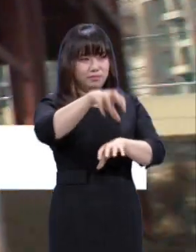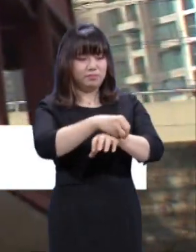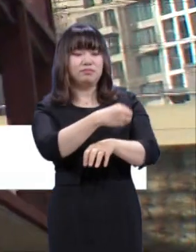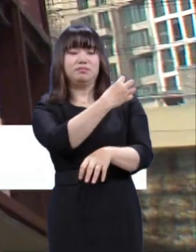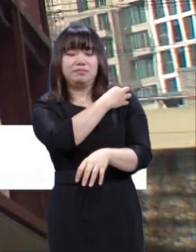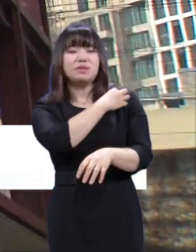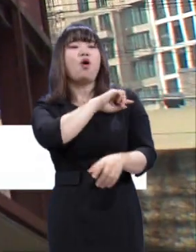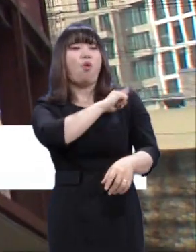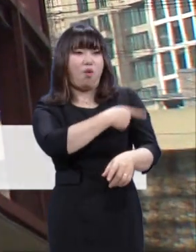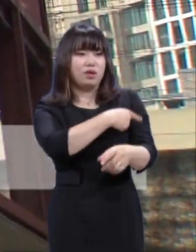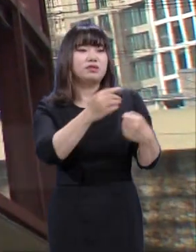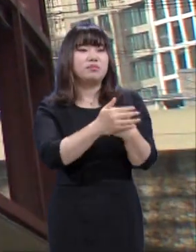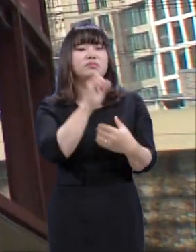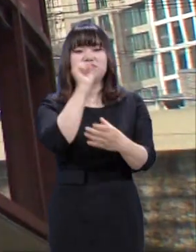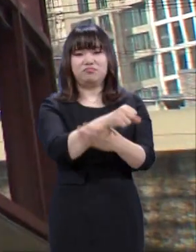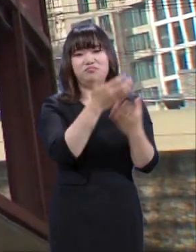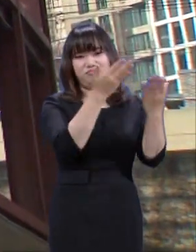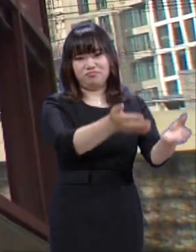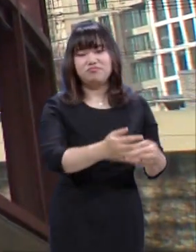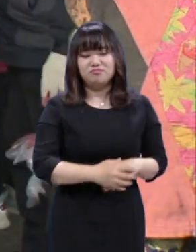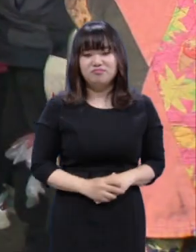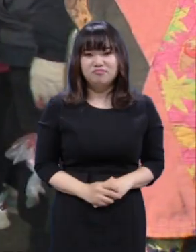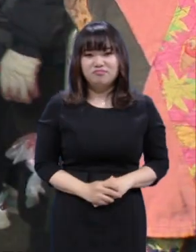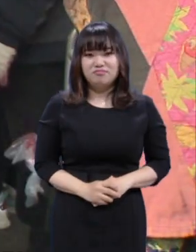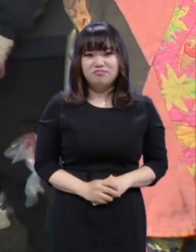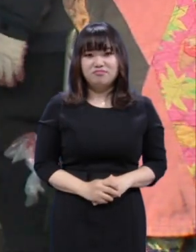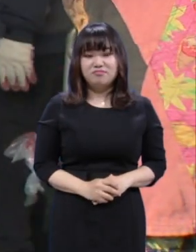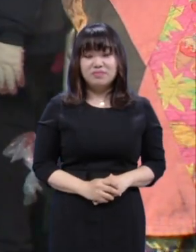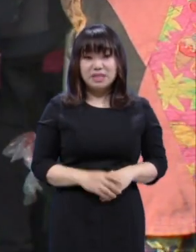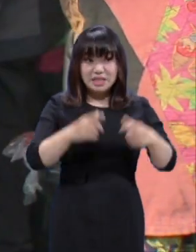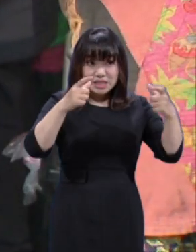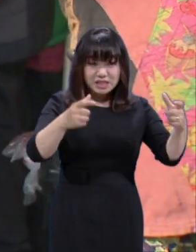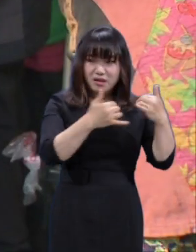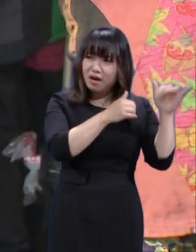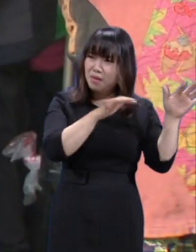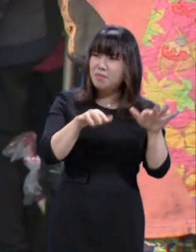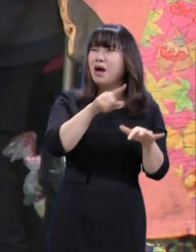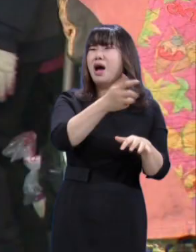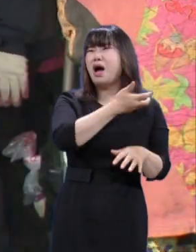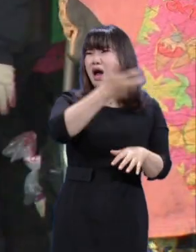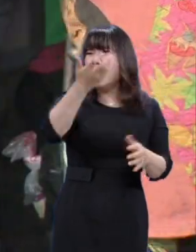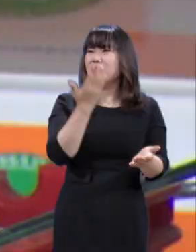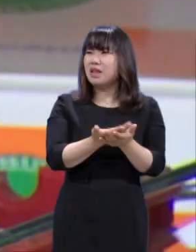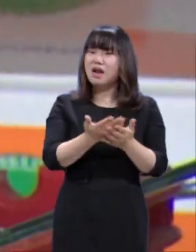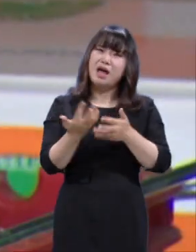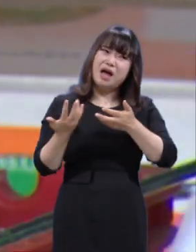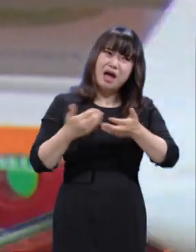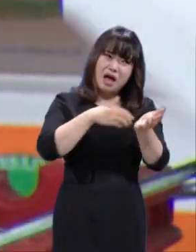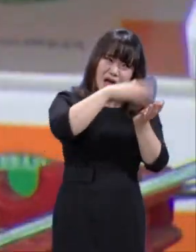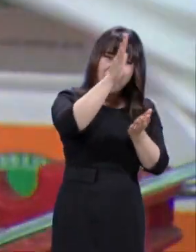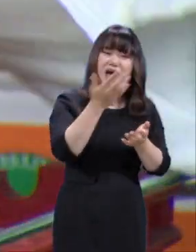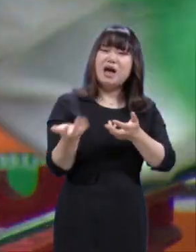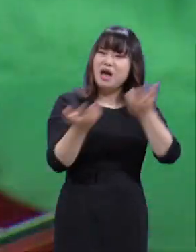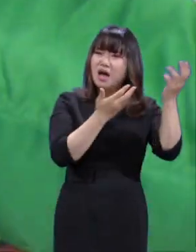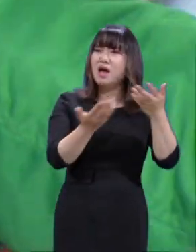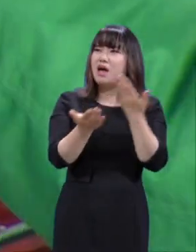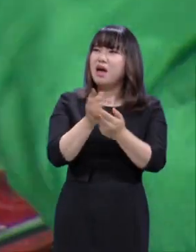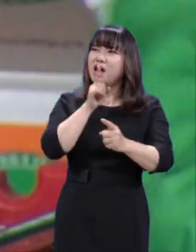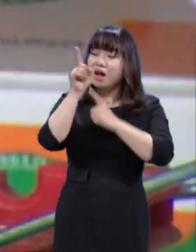바퍼의 합법적 사용을 승인한 상태입니다. 지역에선 바퍼 이전을 요구하는 민원도